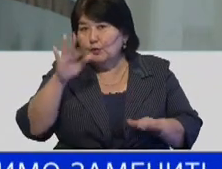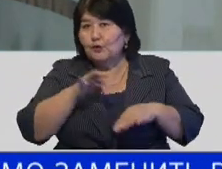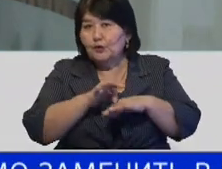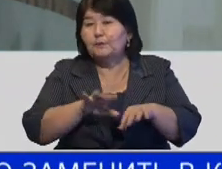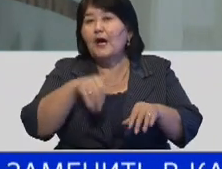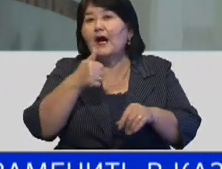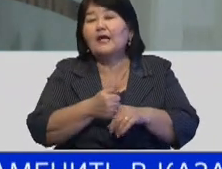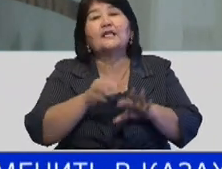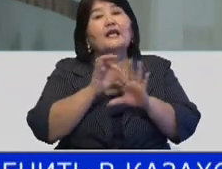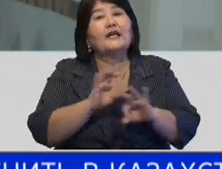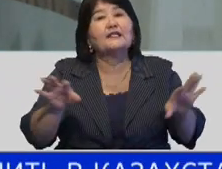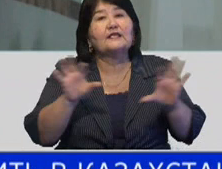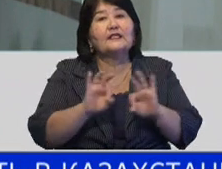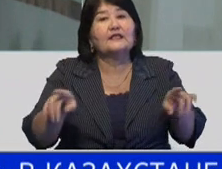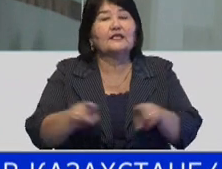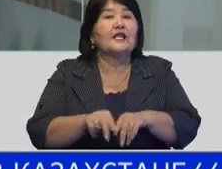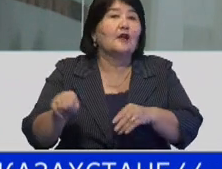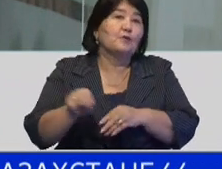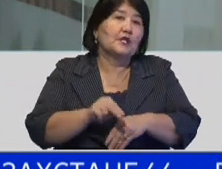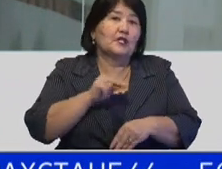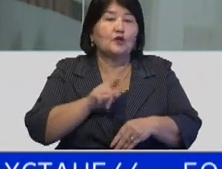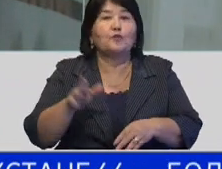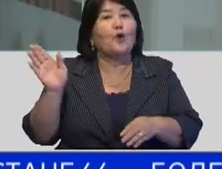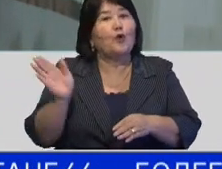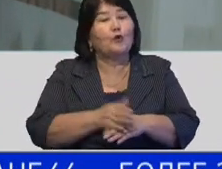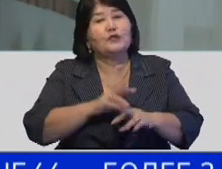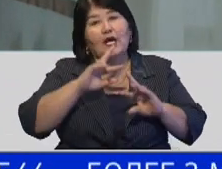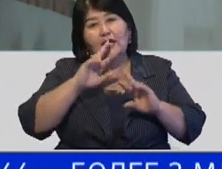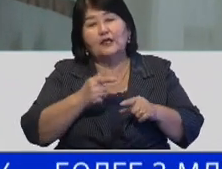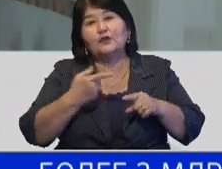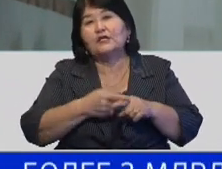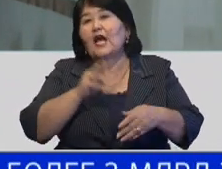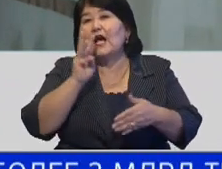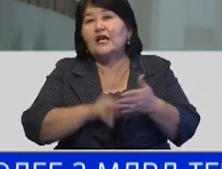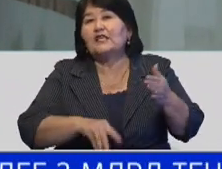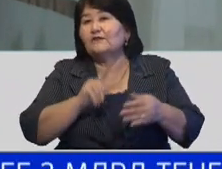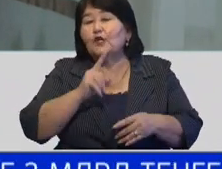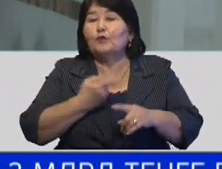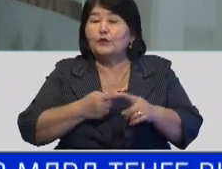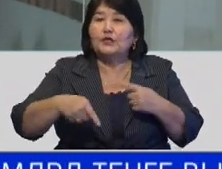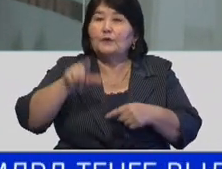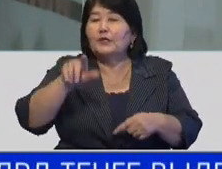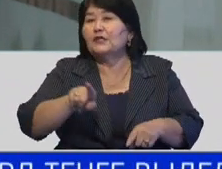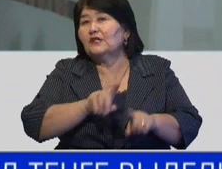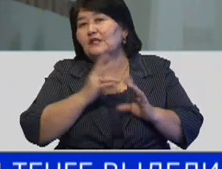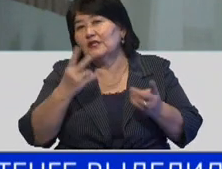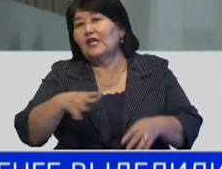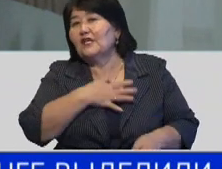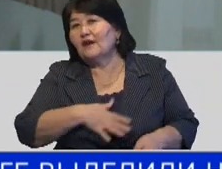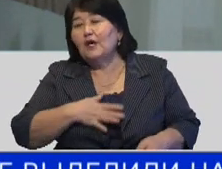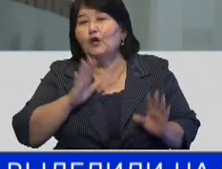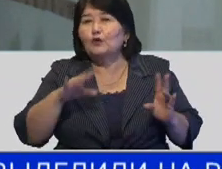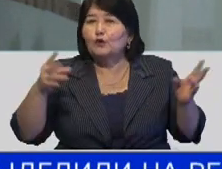проводится в основном разъяснительные профилактические работы по устранению нарушений штрафовать не будут поэтому предпринимателям не стоит волноваться